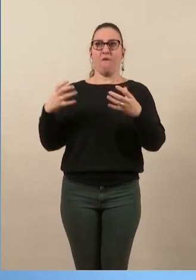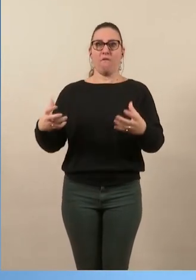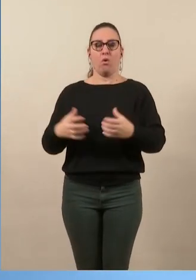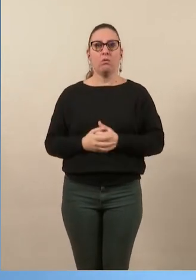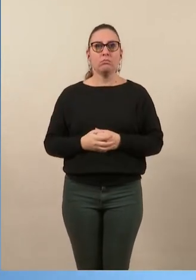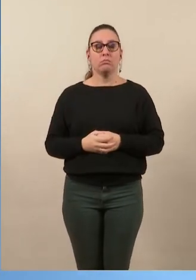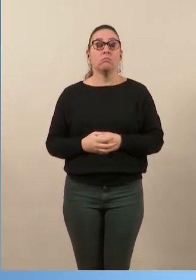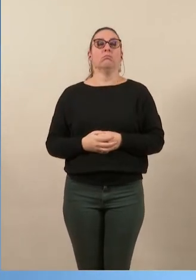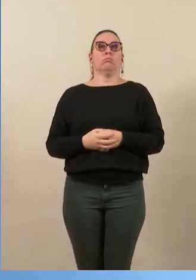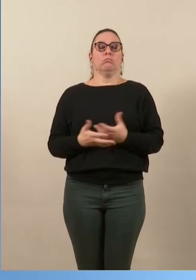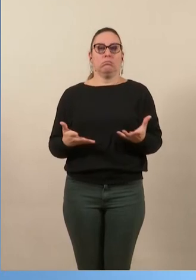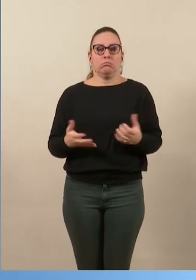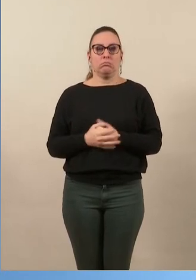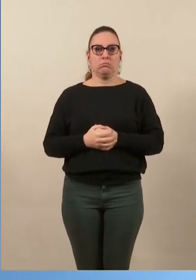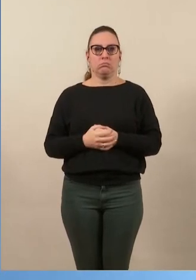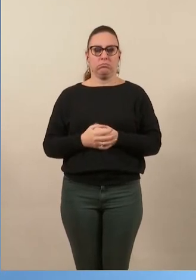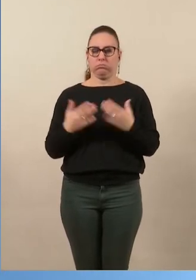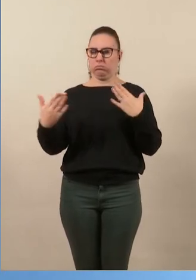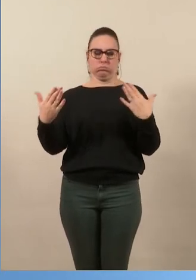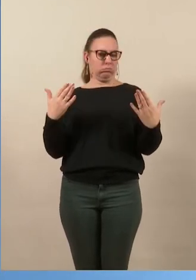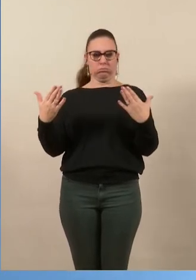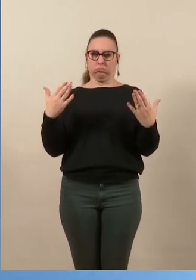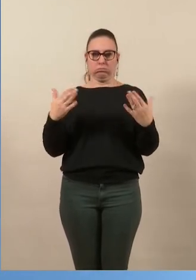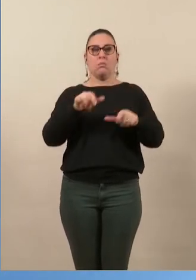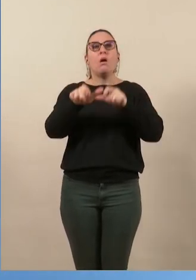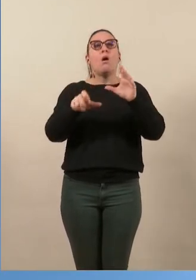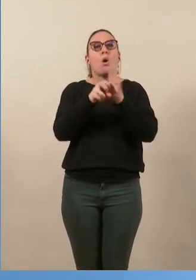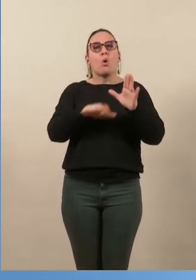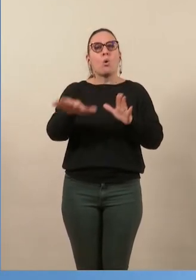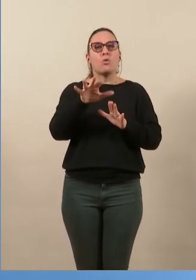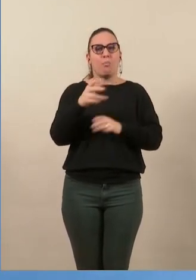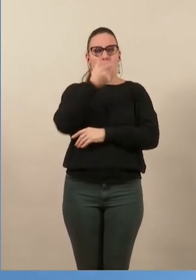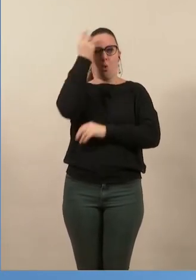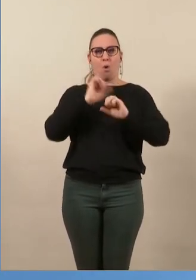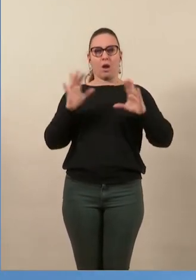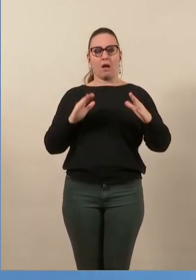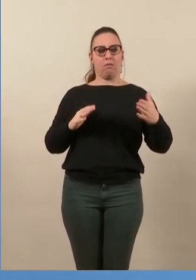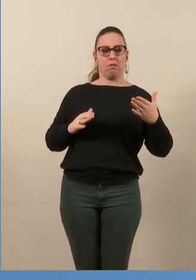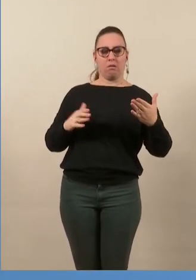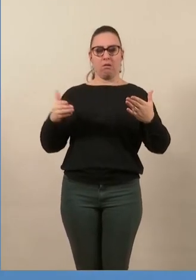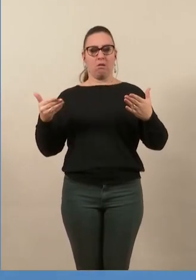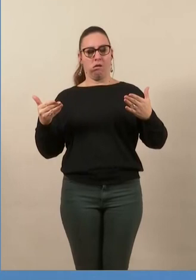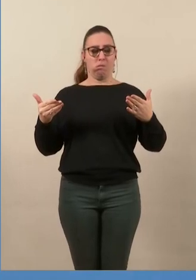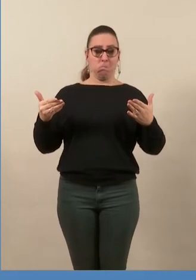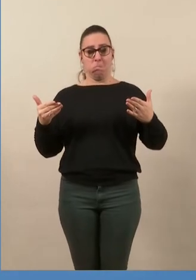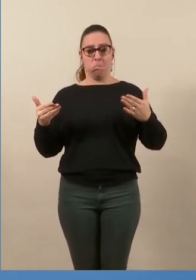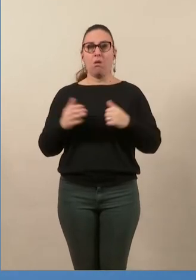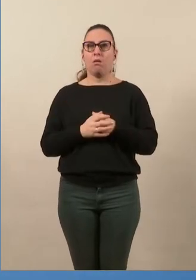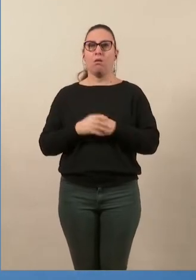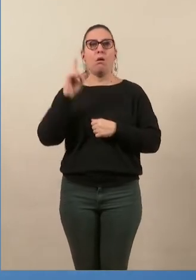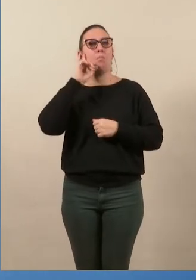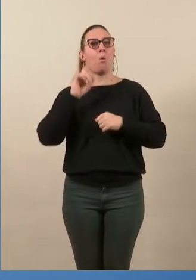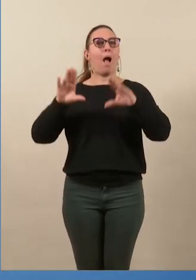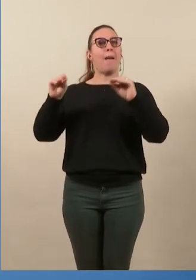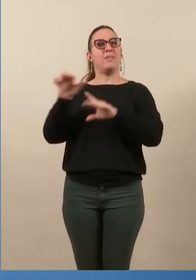donc comment vous voulez que les Grenoblois arrivent à entendre ce genre de chos alors que d'un côté vous dites que vous voulez vendre de l'habitat